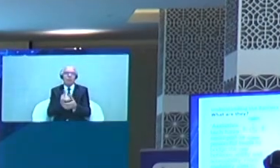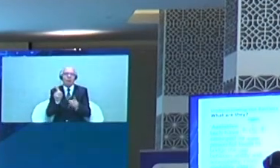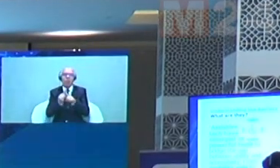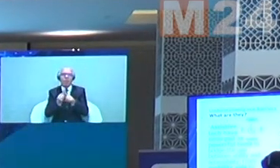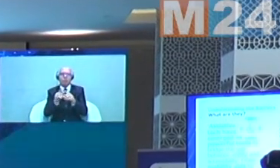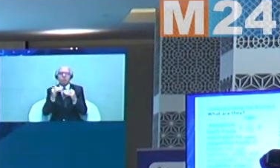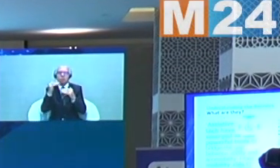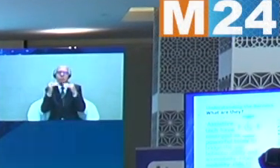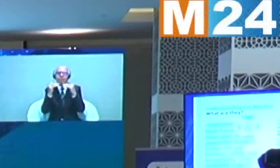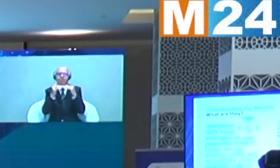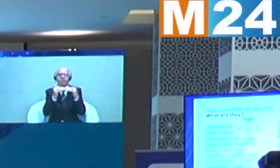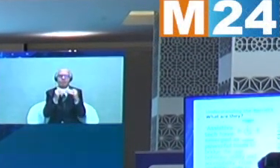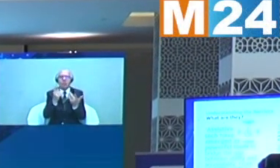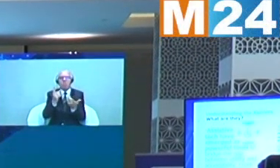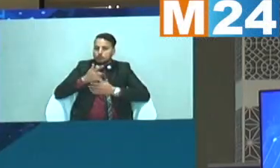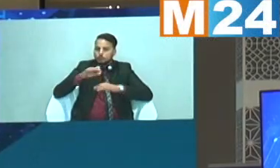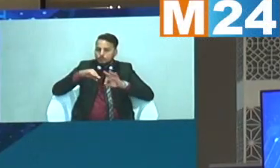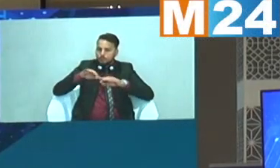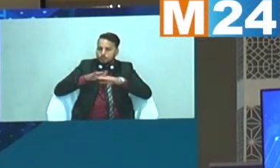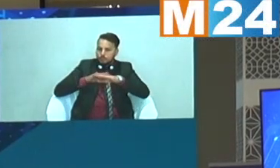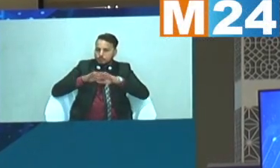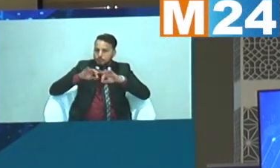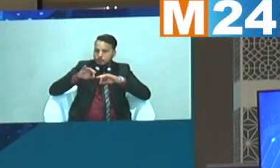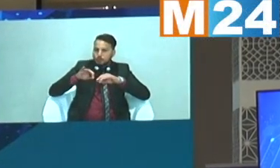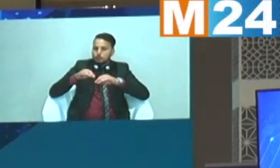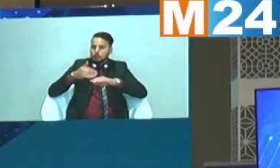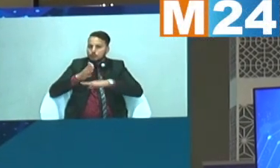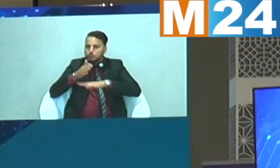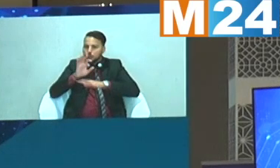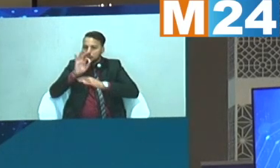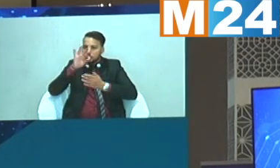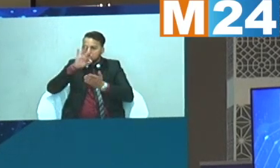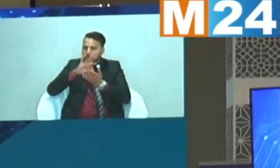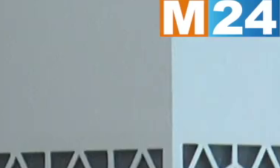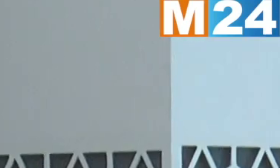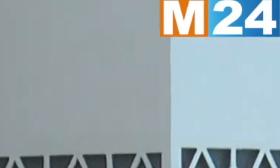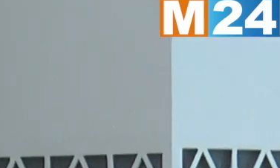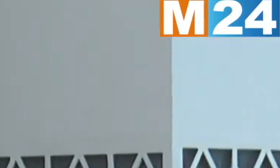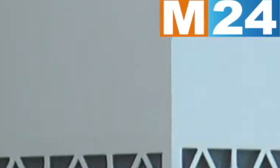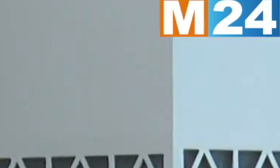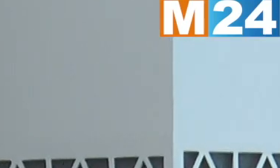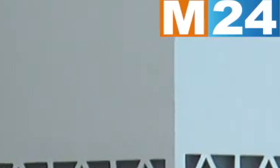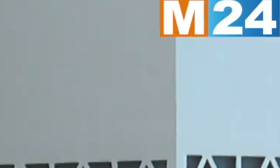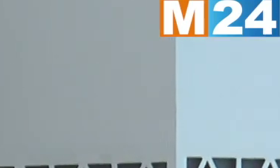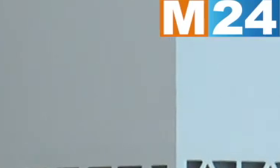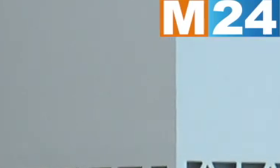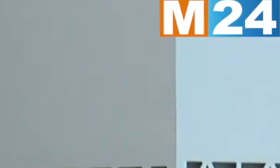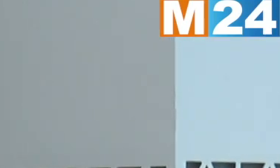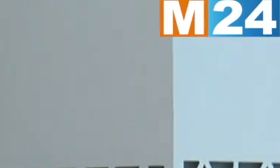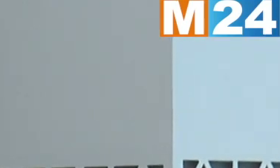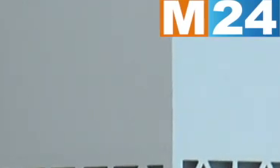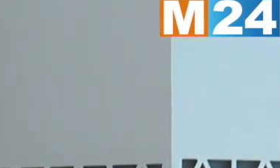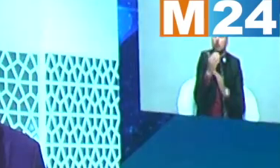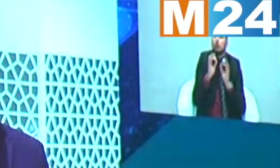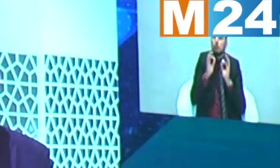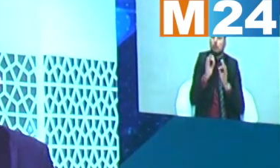les participants à la 3oème édition de la rencontre la région arabe accessible technologie de l'information et de la communication pour tous ont appelé à